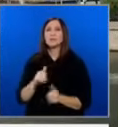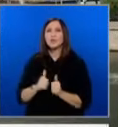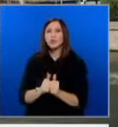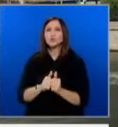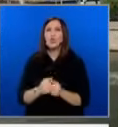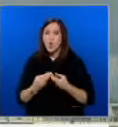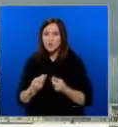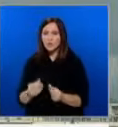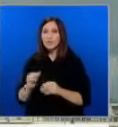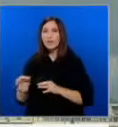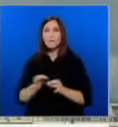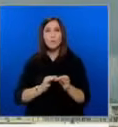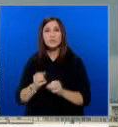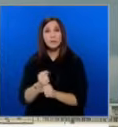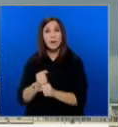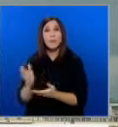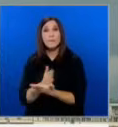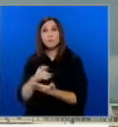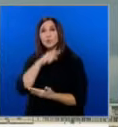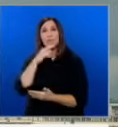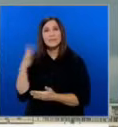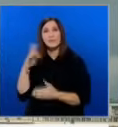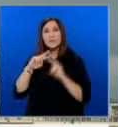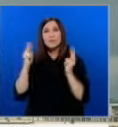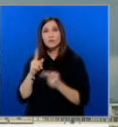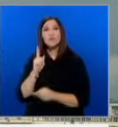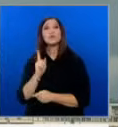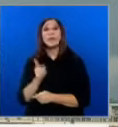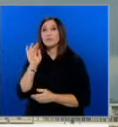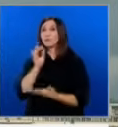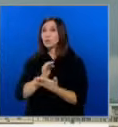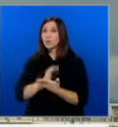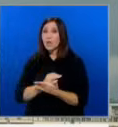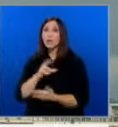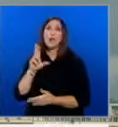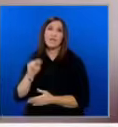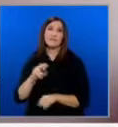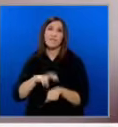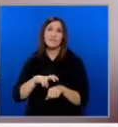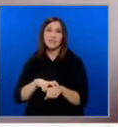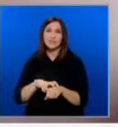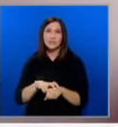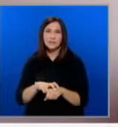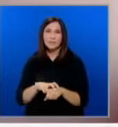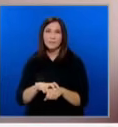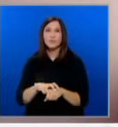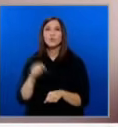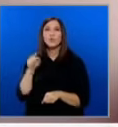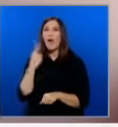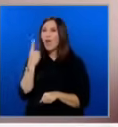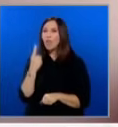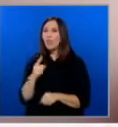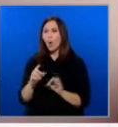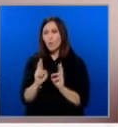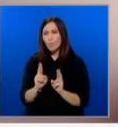усърдна дипломатическа работа между Русия и западния свят, което трябва да бъде оценено, казва Давидис. Това е